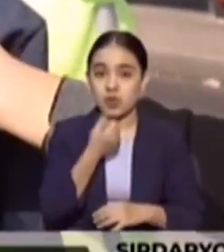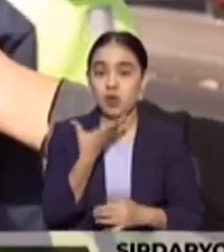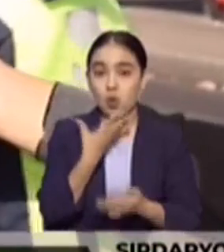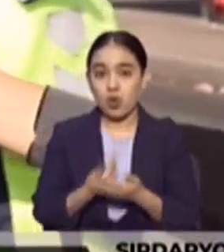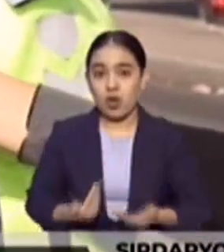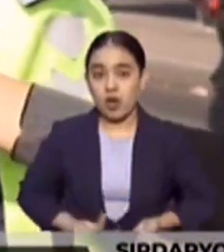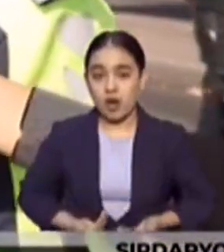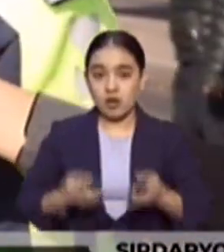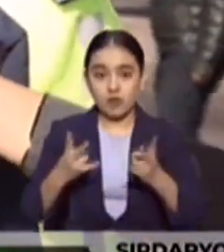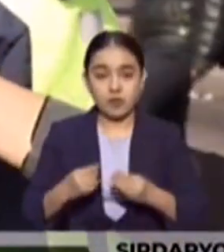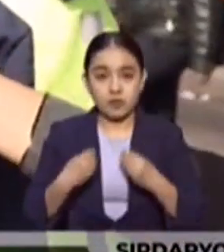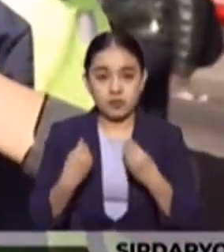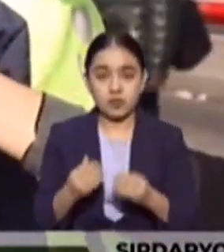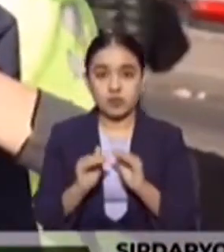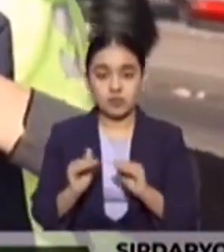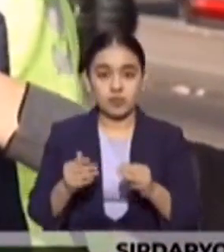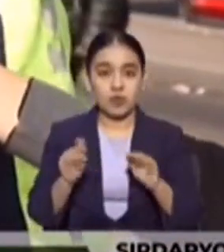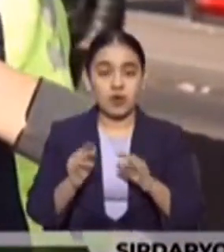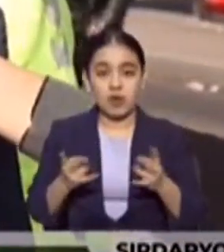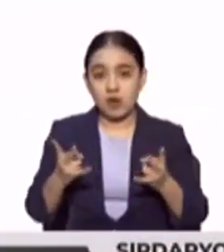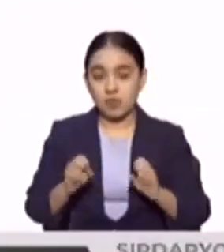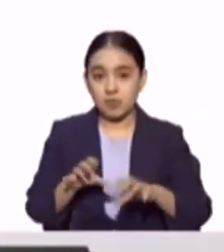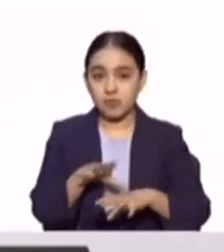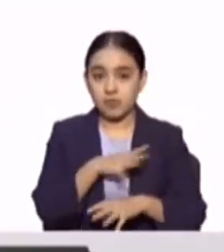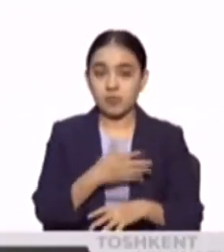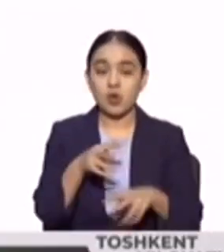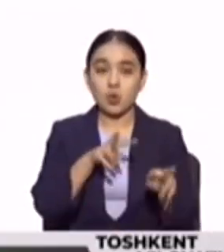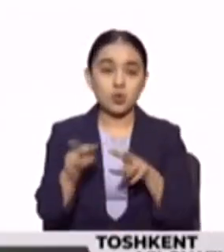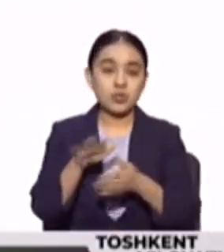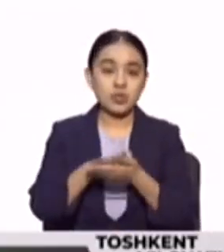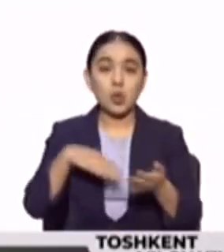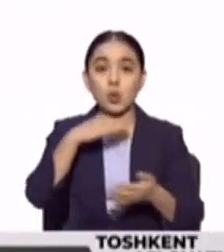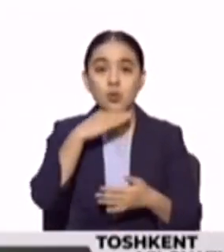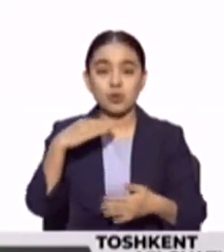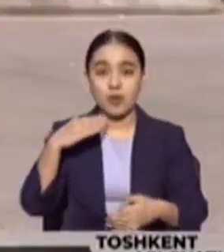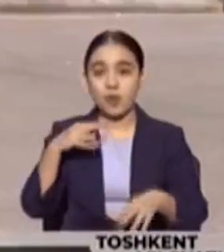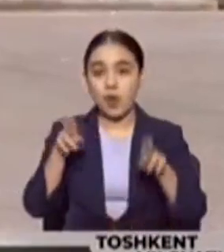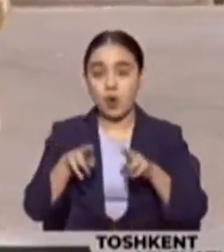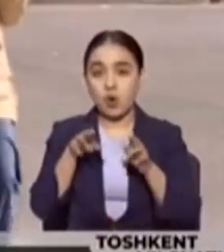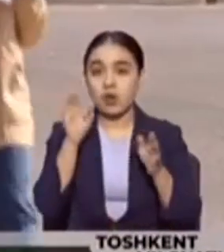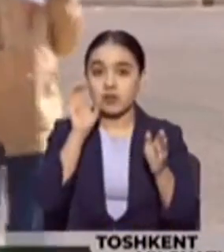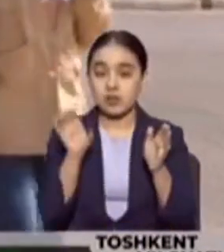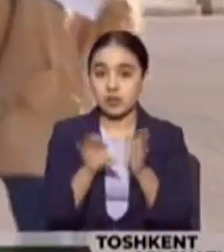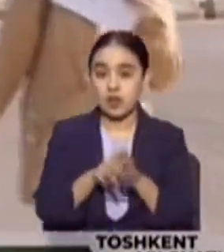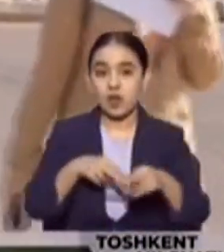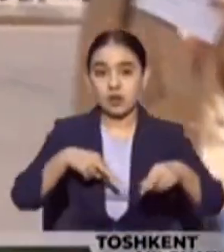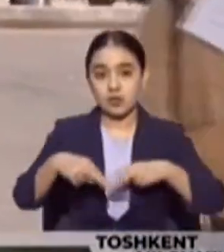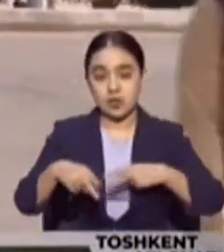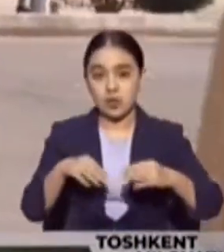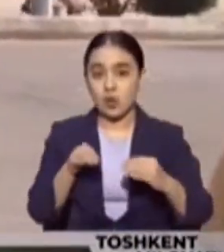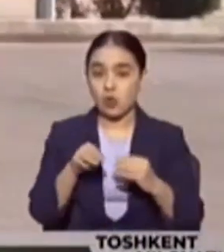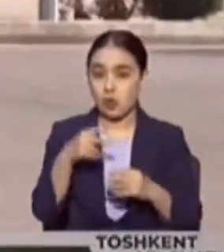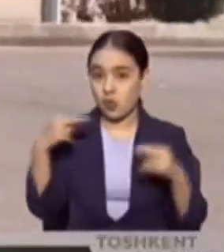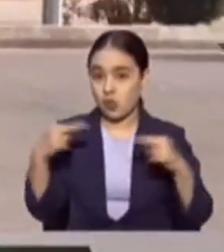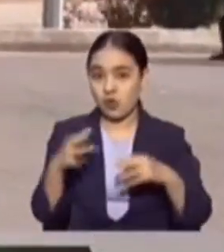hayotingiz xavf ostiga solib, farzandingiz hayoti xavf ostiga solib o'tib o'tgan. Kuzatuvlarimiz davomida ko'pchilik qoidalarga amal qilib, piyodalar o'tish yo'lagidan